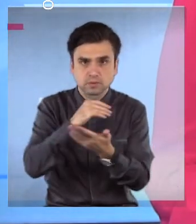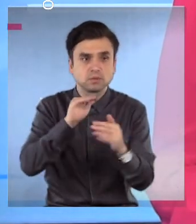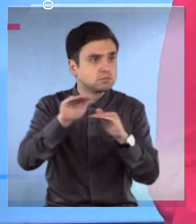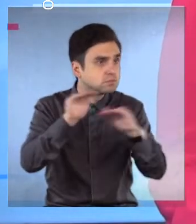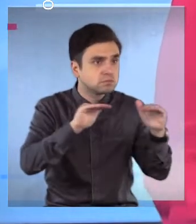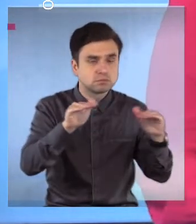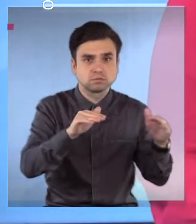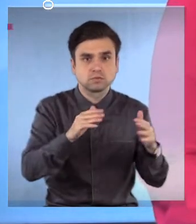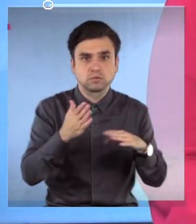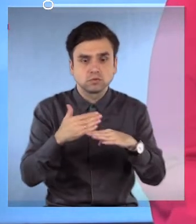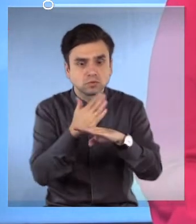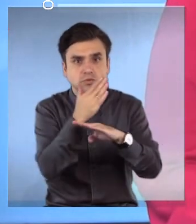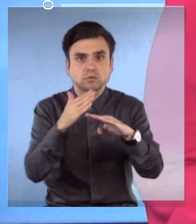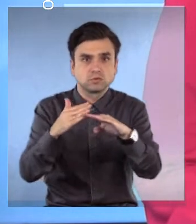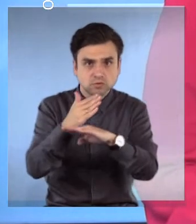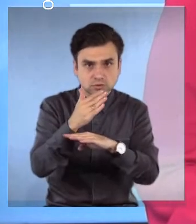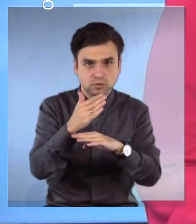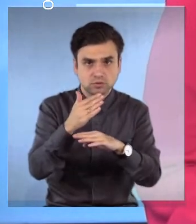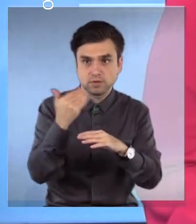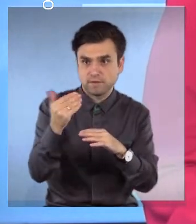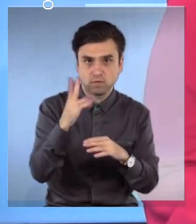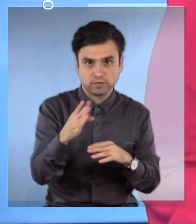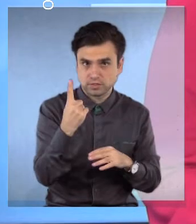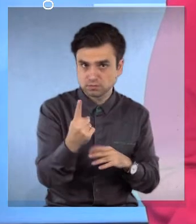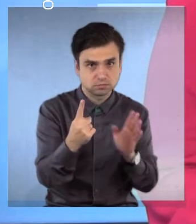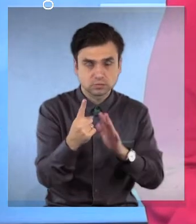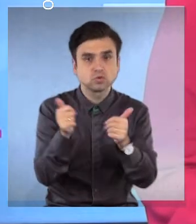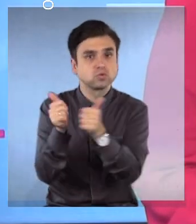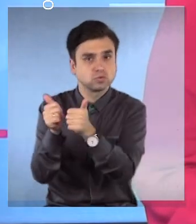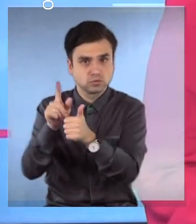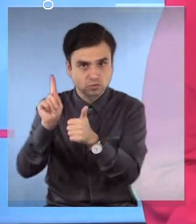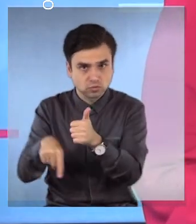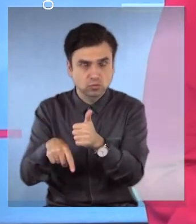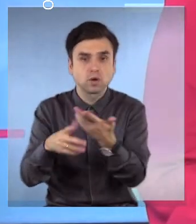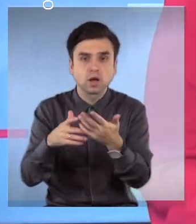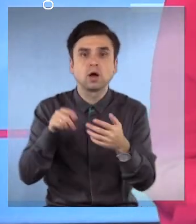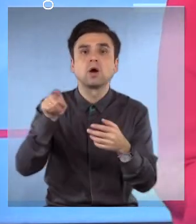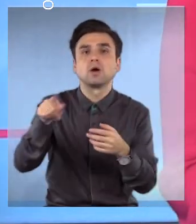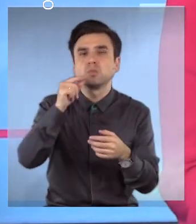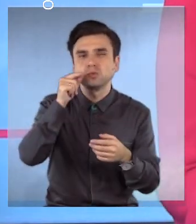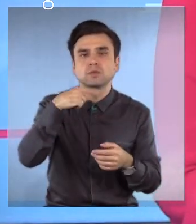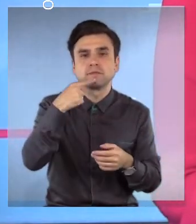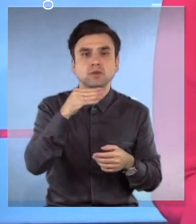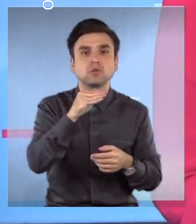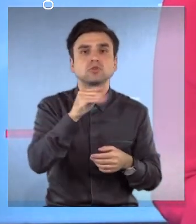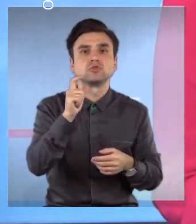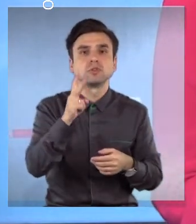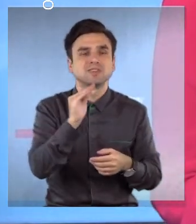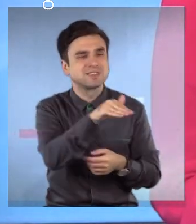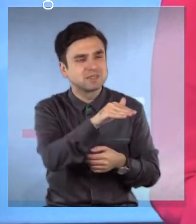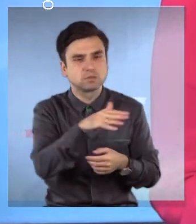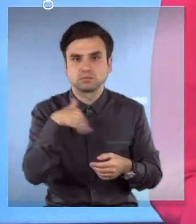сусідів. Крім цього, говорить, що звернення до керуючої компанії не дають жодних результатів. Побувала на місці Олена